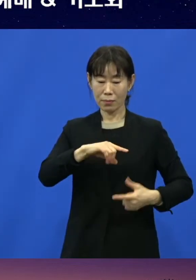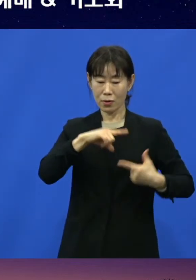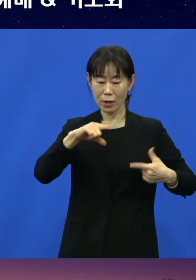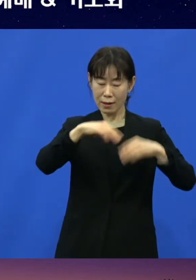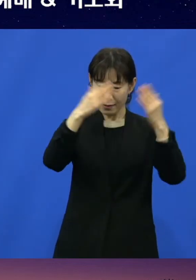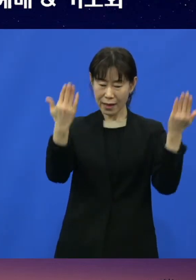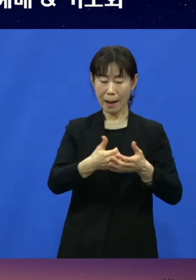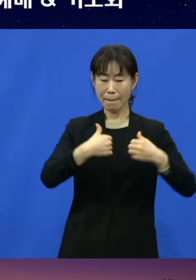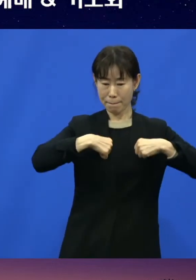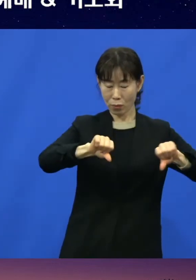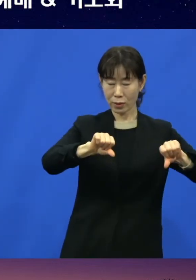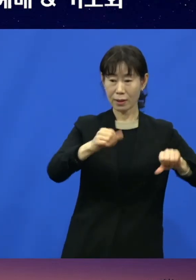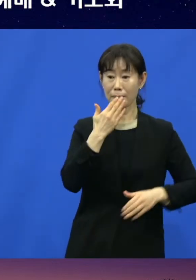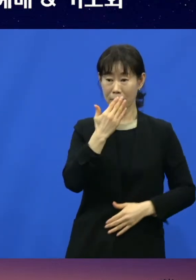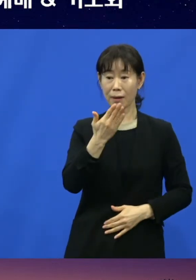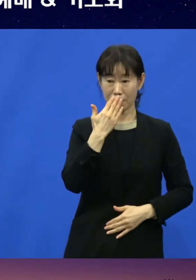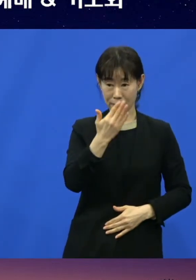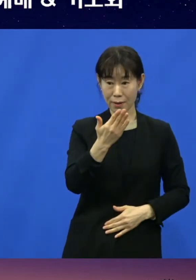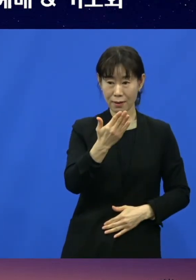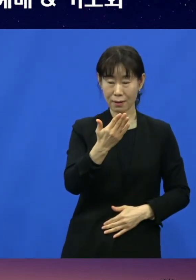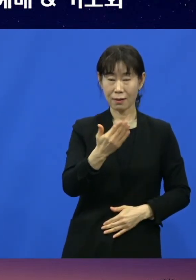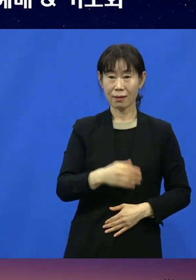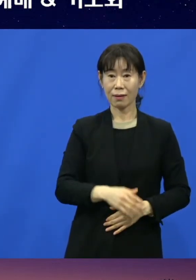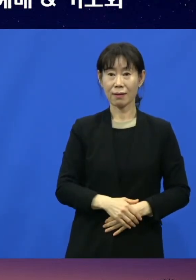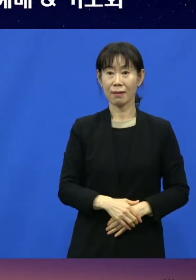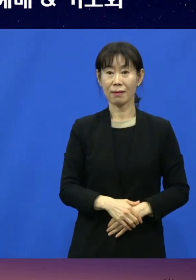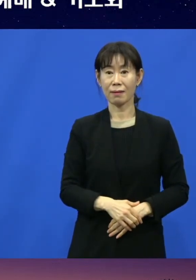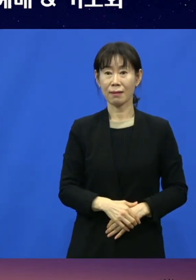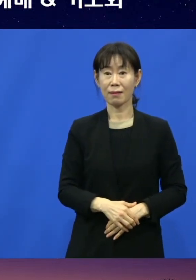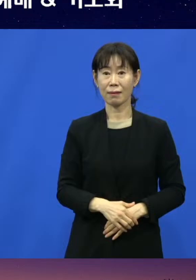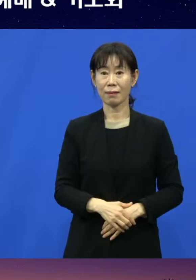포기하는 것이 어렵고 포기하는 것으로 인하여 힘들어한다면 문제가 있는 거예요.